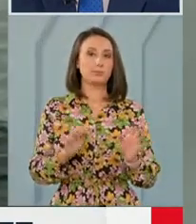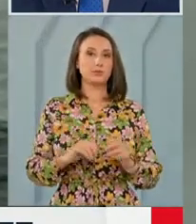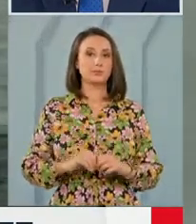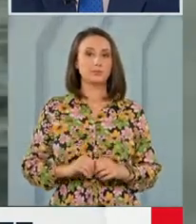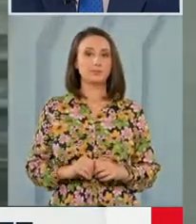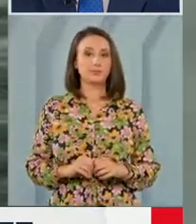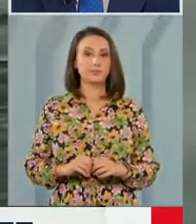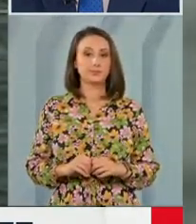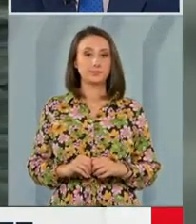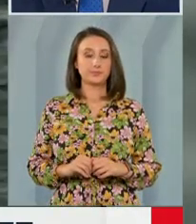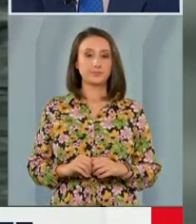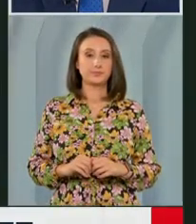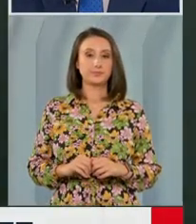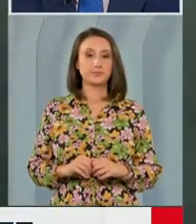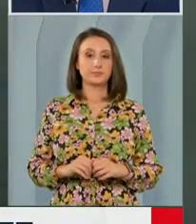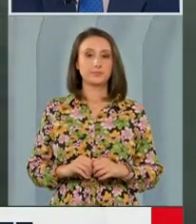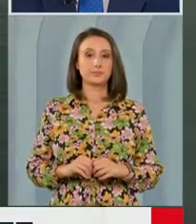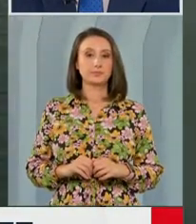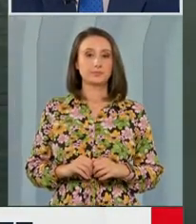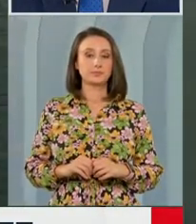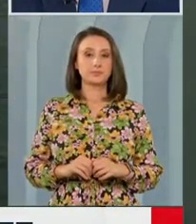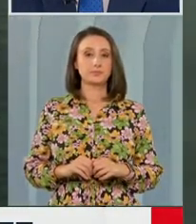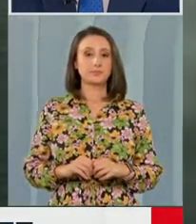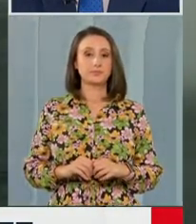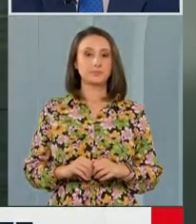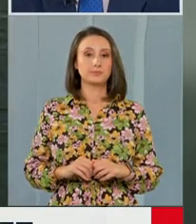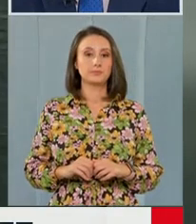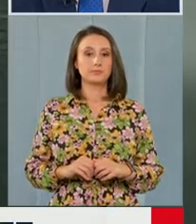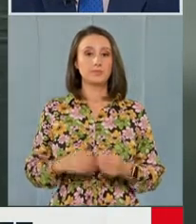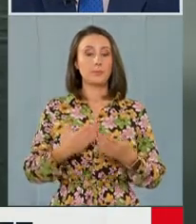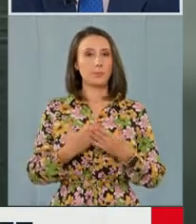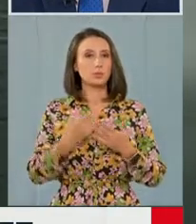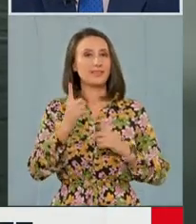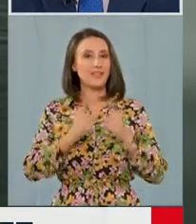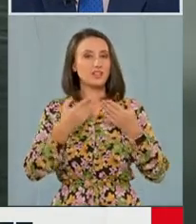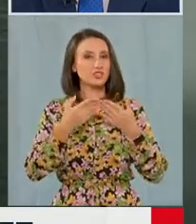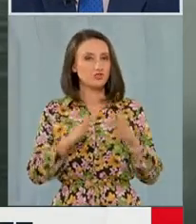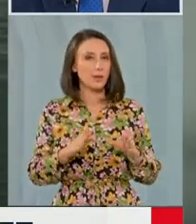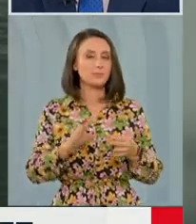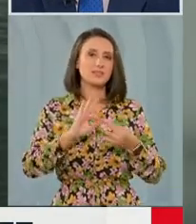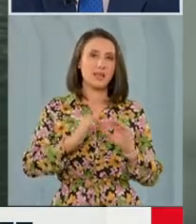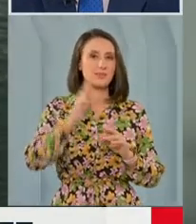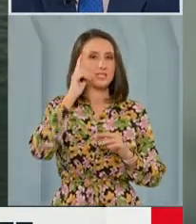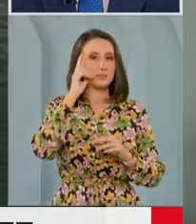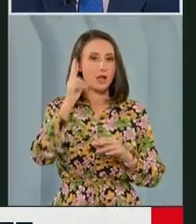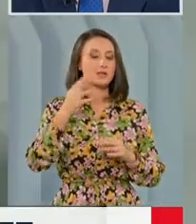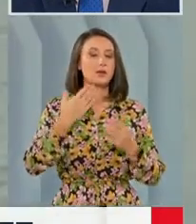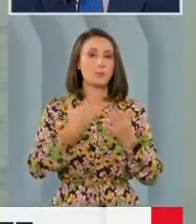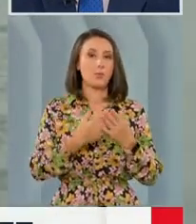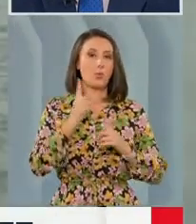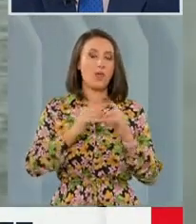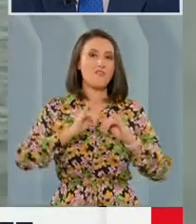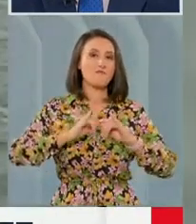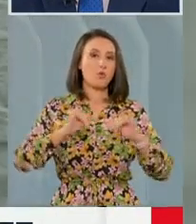deoarece o declanșare a lor generează speranța că într-o anumită evoluție a